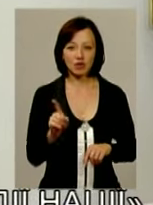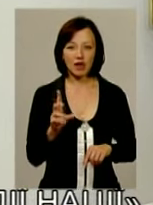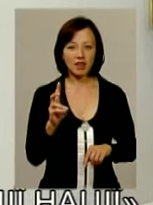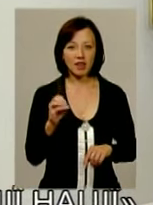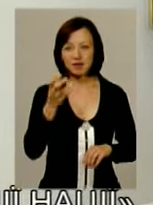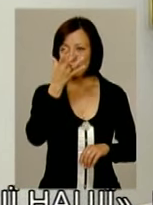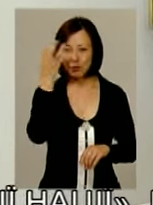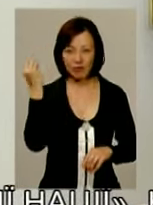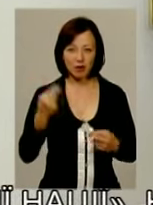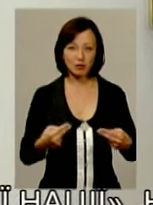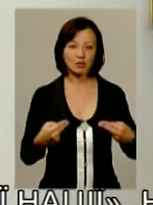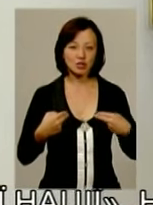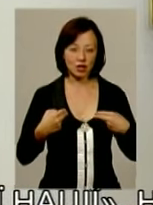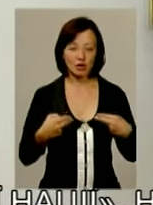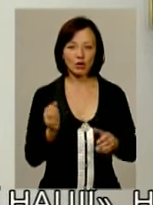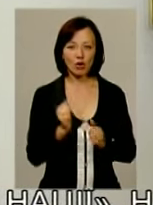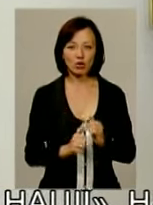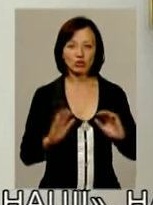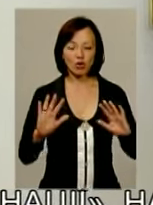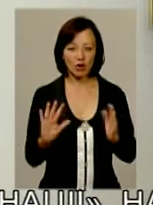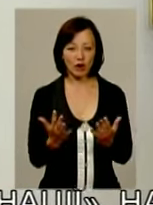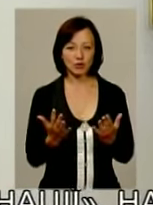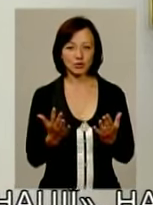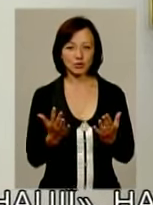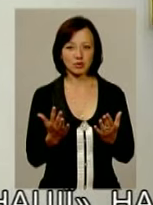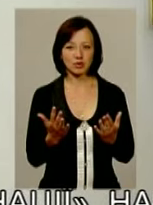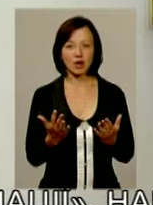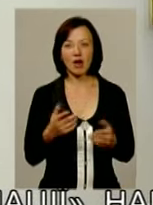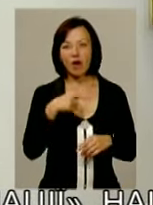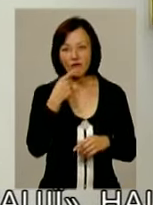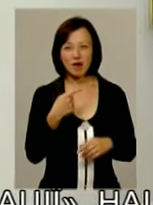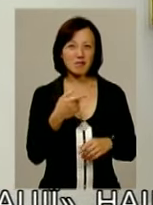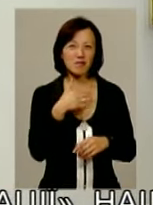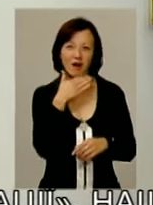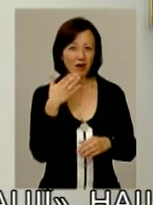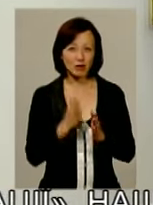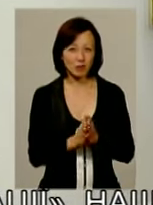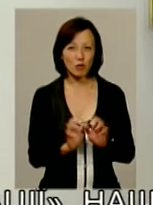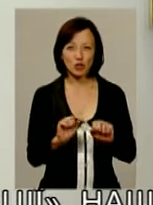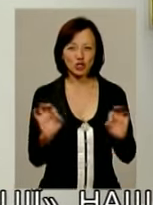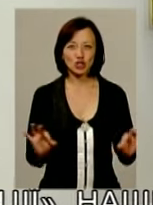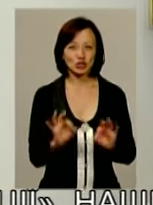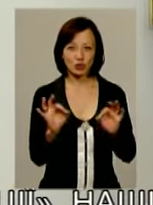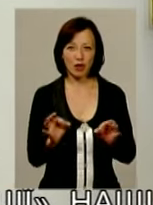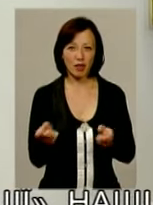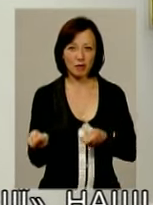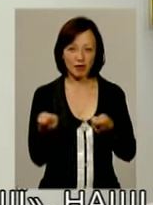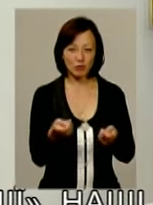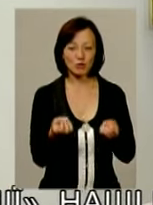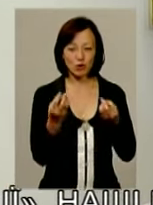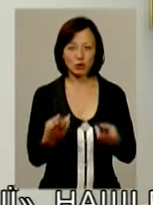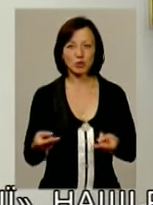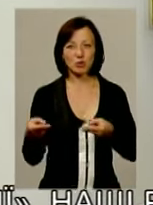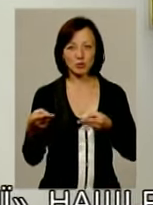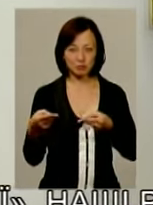забувайте нас, приїжджайте до нас. І кожного разу вони багато не просять, кажуть, можна нічого не привозити, просто приїжджайте. В такому випадку